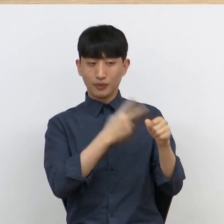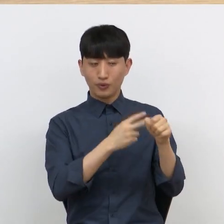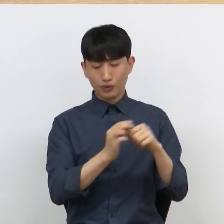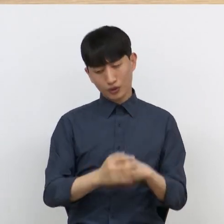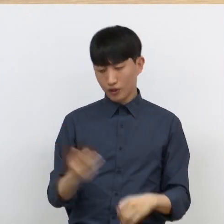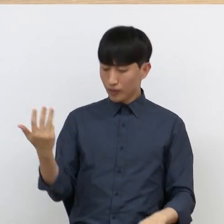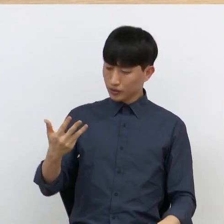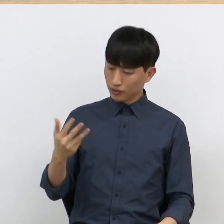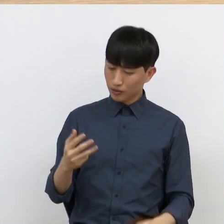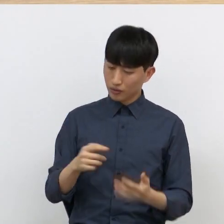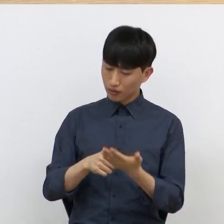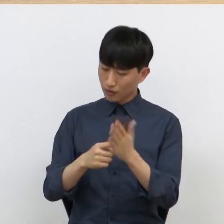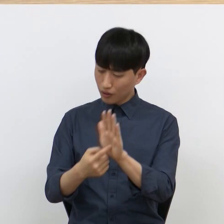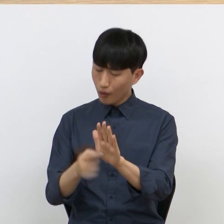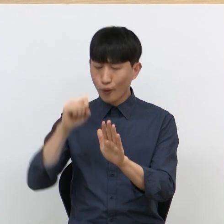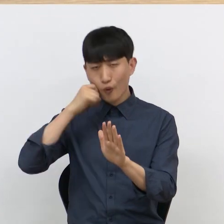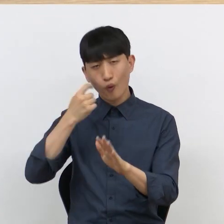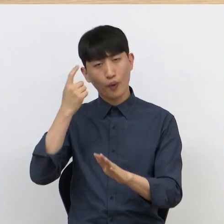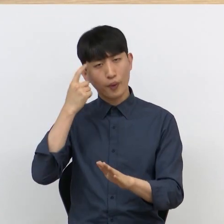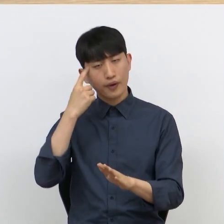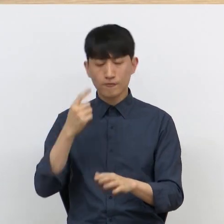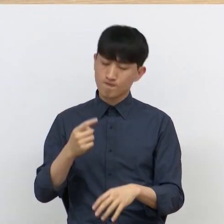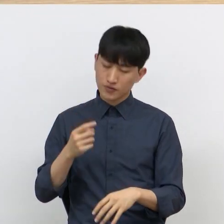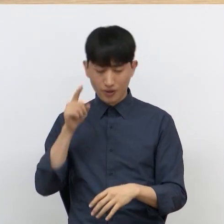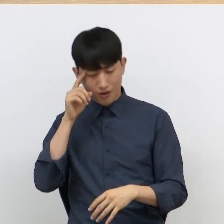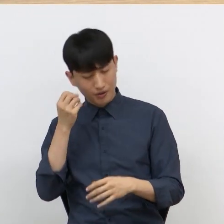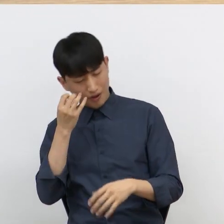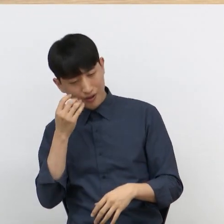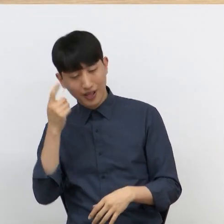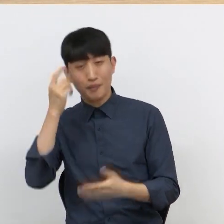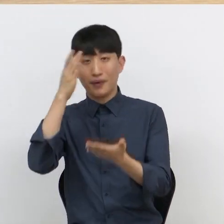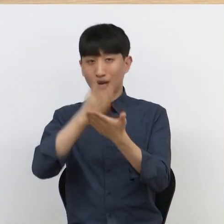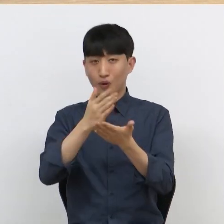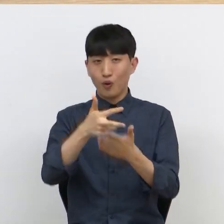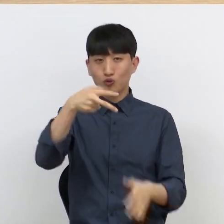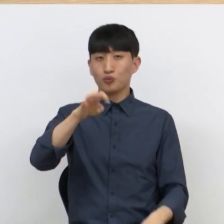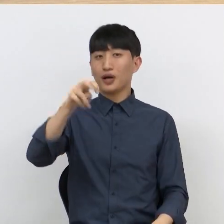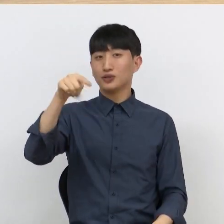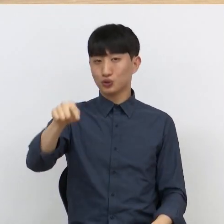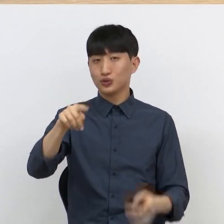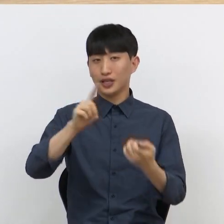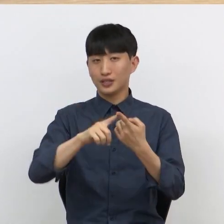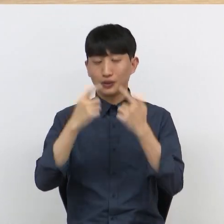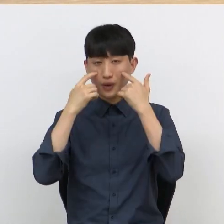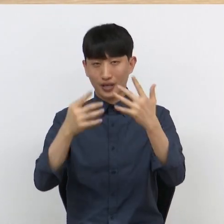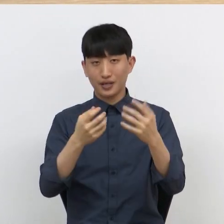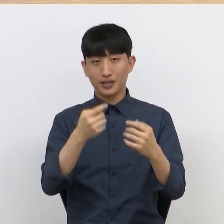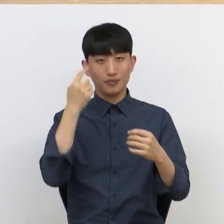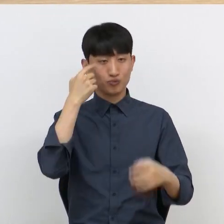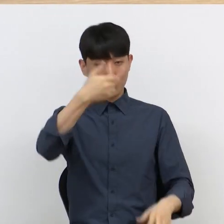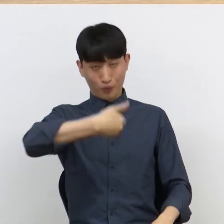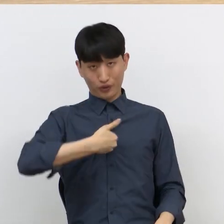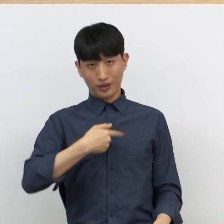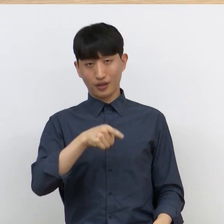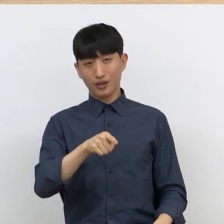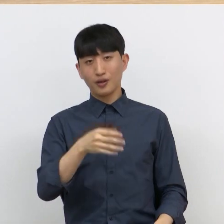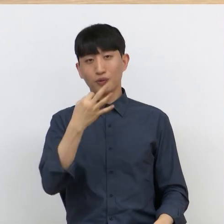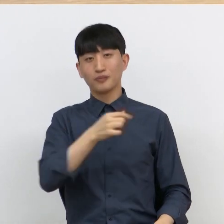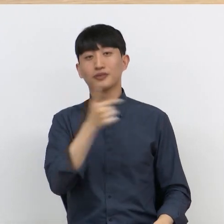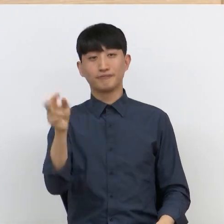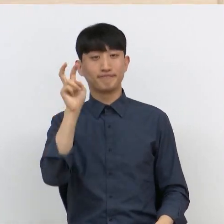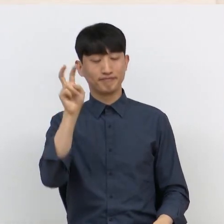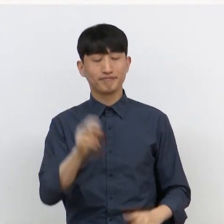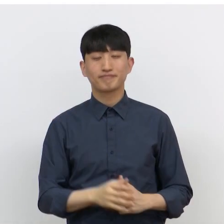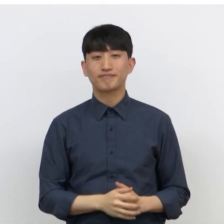안 나오지? 라고 그렇게 할 게 아니고 주파수 할당이 어떻게 되는지를 물어보시는 것이 되게 도움이 될 것 같습니다. 자, 지금 이게